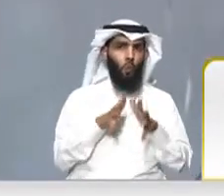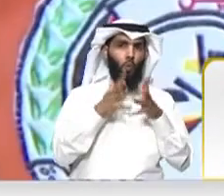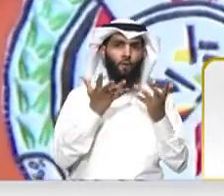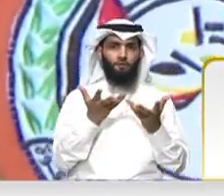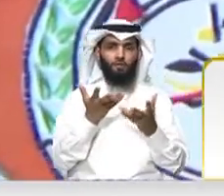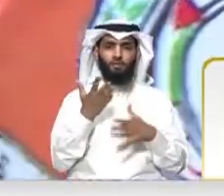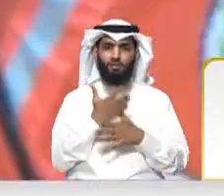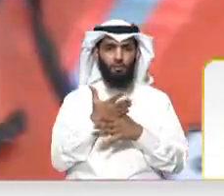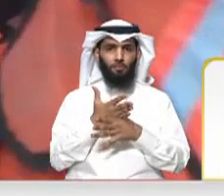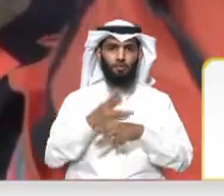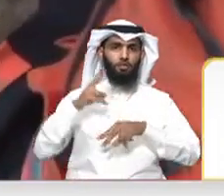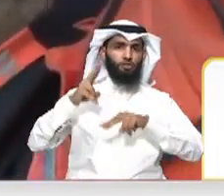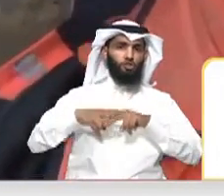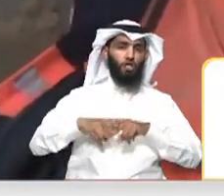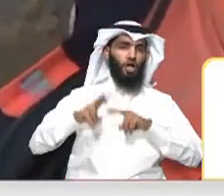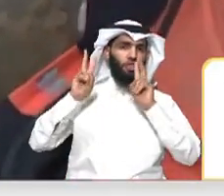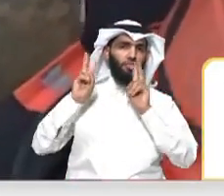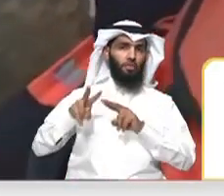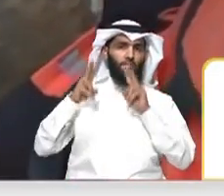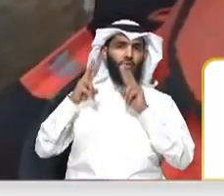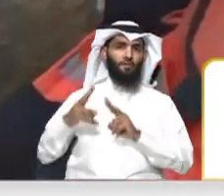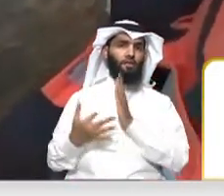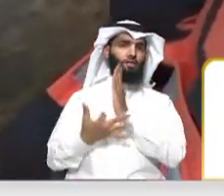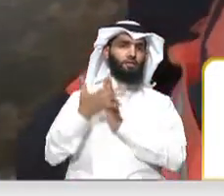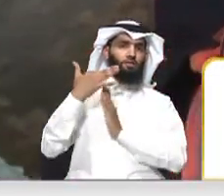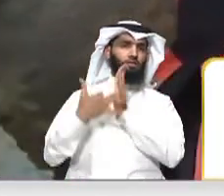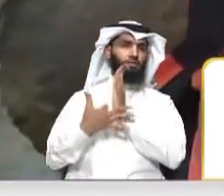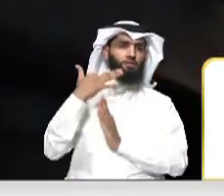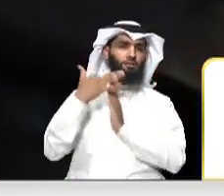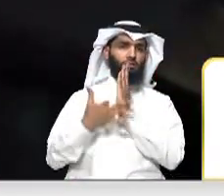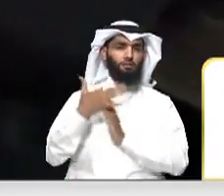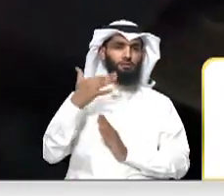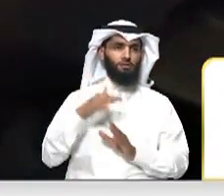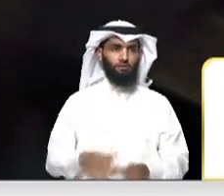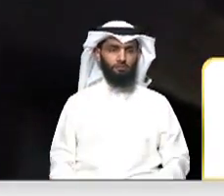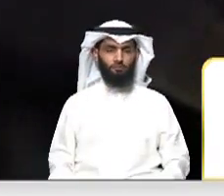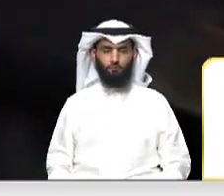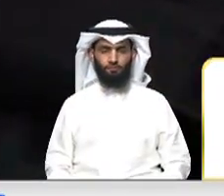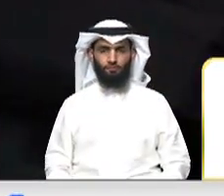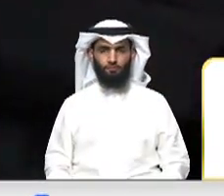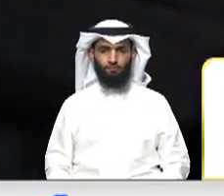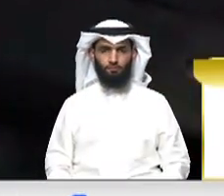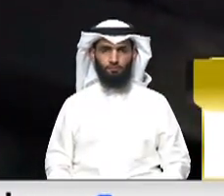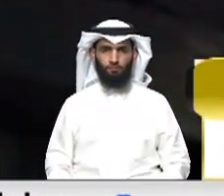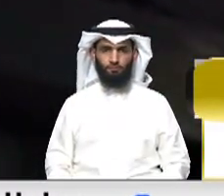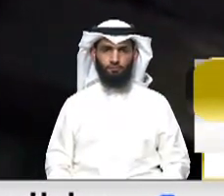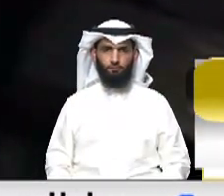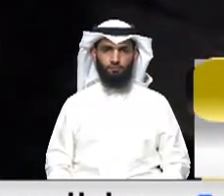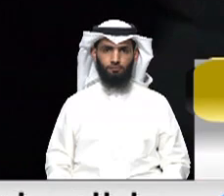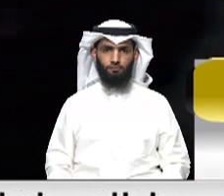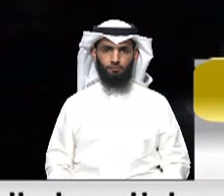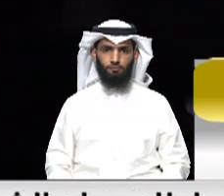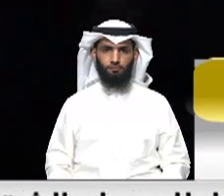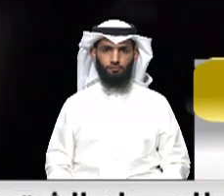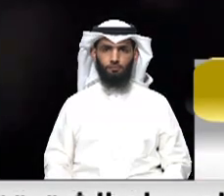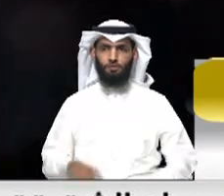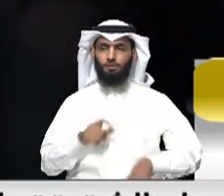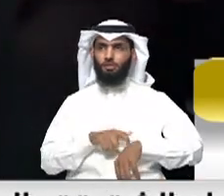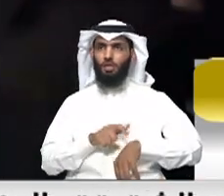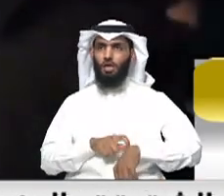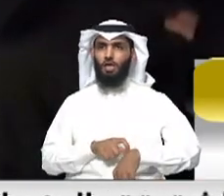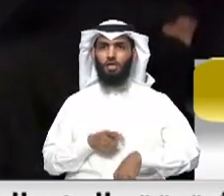والجرائم الإسرائيلية بحق عشرات آلاف النازحين. نايمين وقاعدين وللنا ولا علينا الساعة